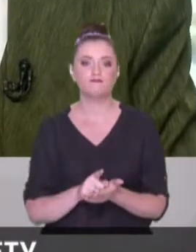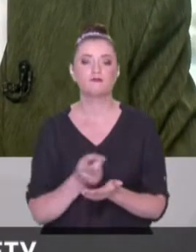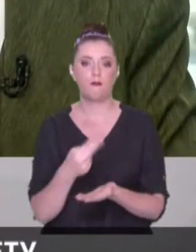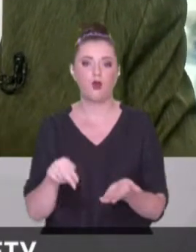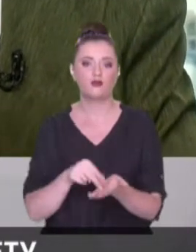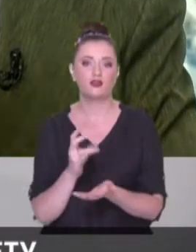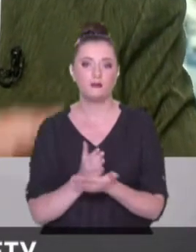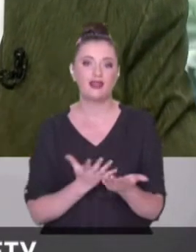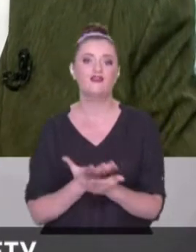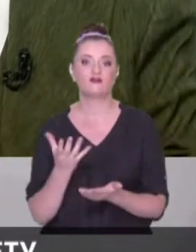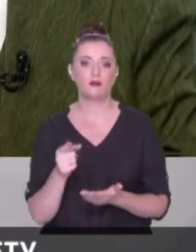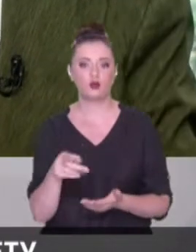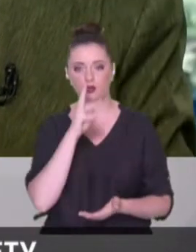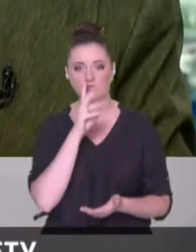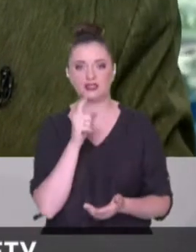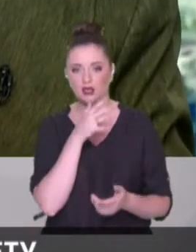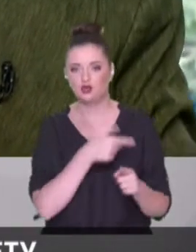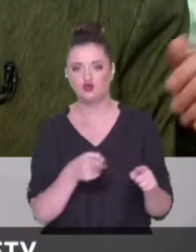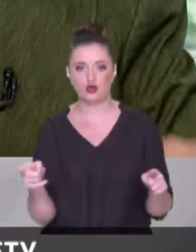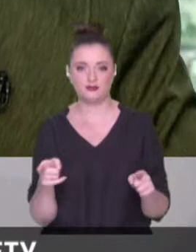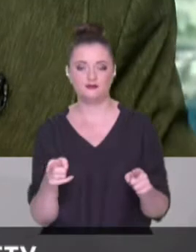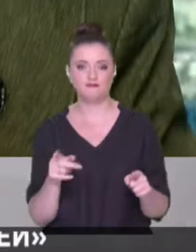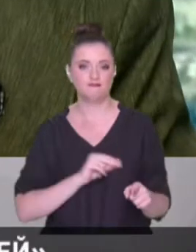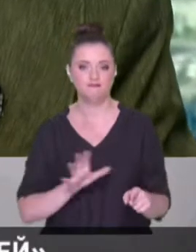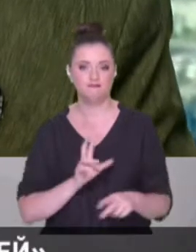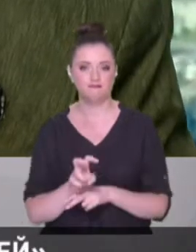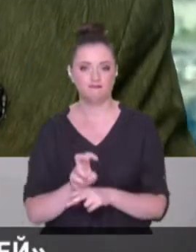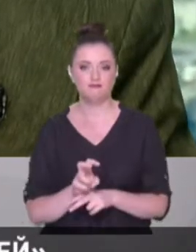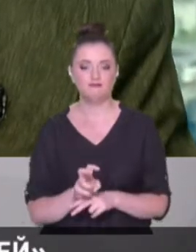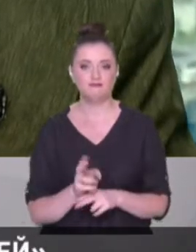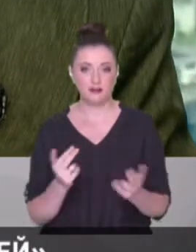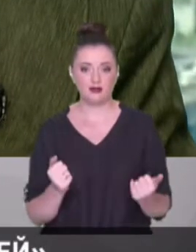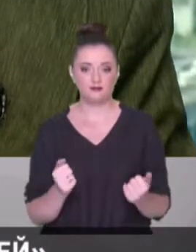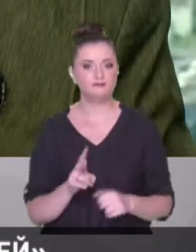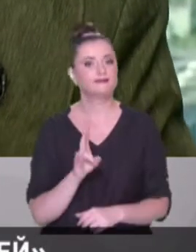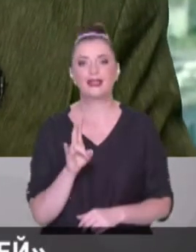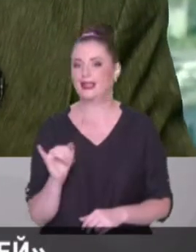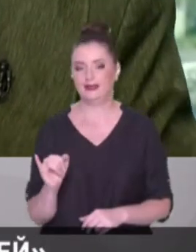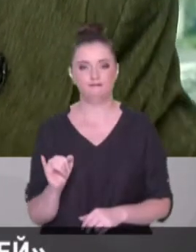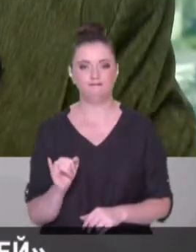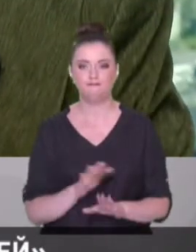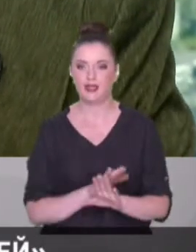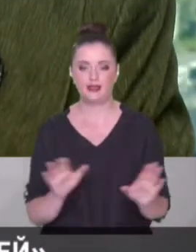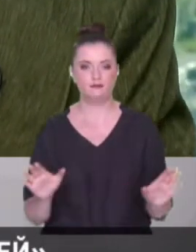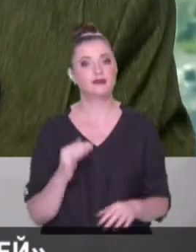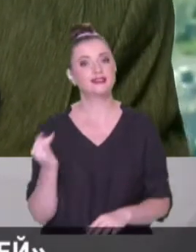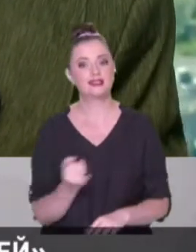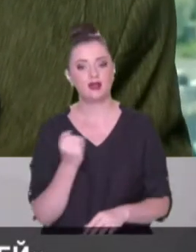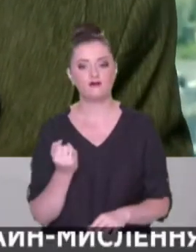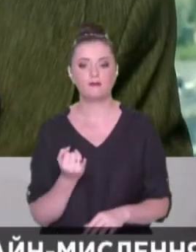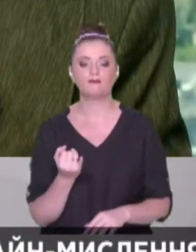посаді і виплатити йому зарплату за час відсторонення, так? Ні. Ні, цікаво. Справа в тому,